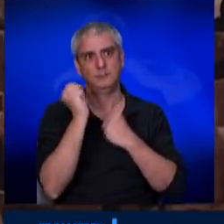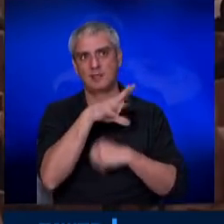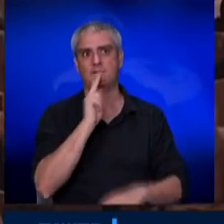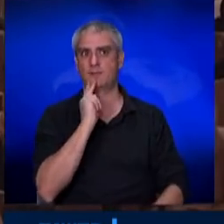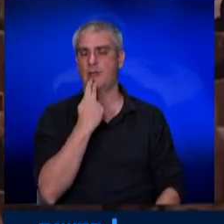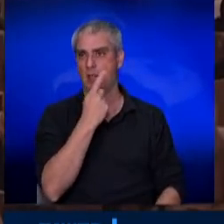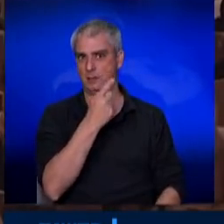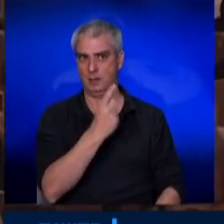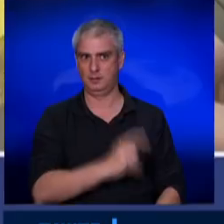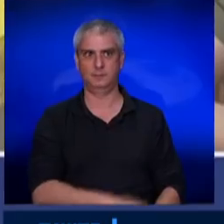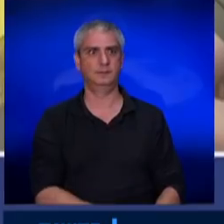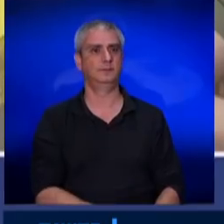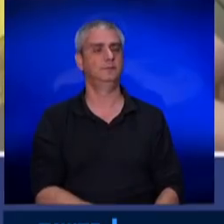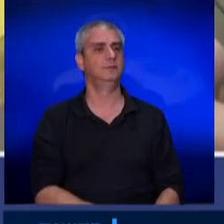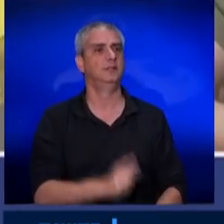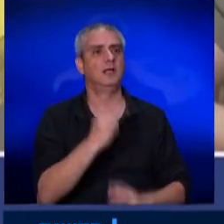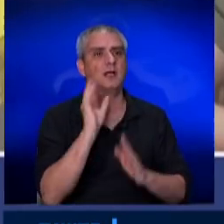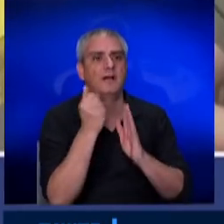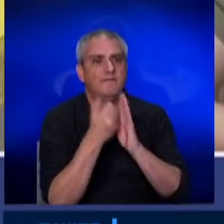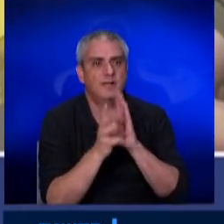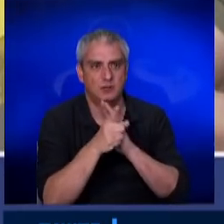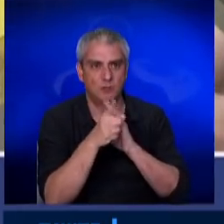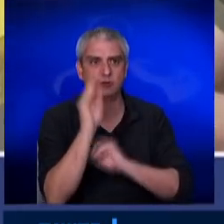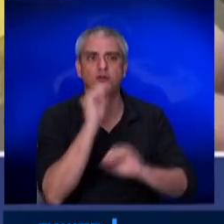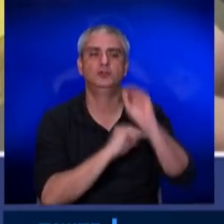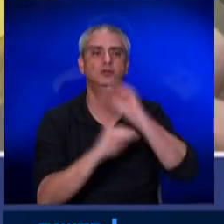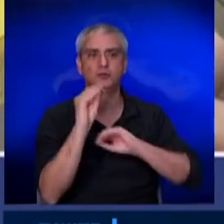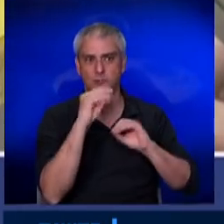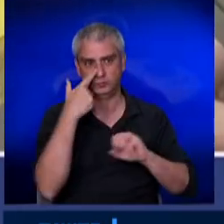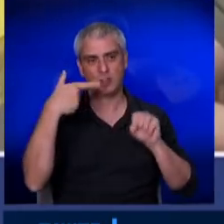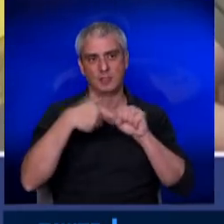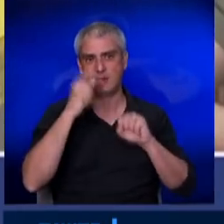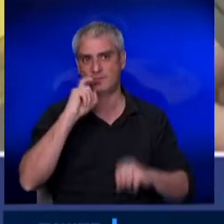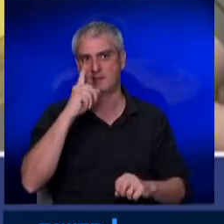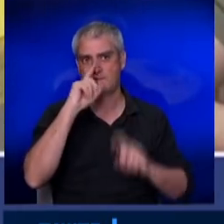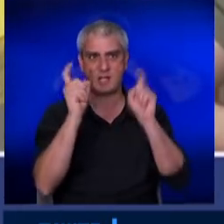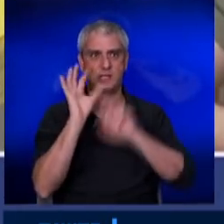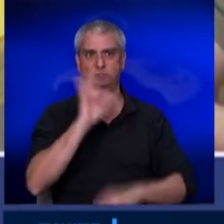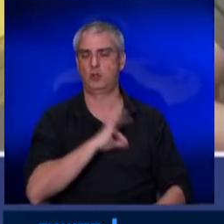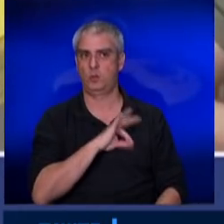דווקא מקטר. This is also a question of abandoning the usage of Russian oil and gas.